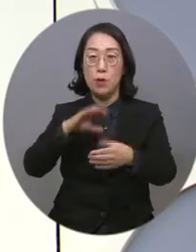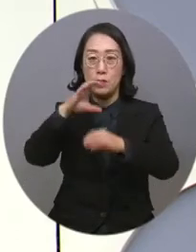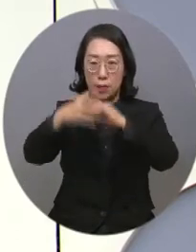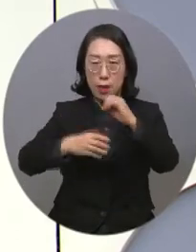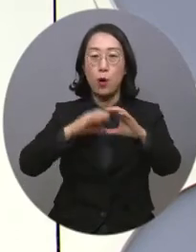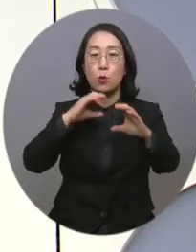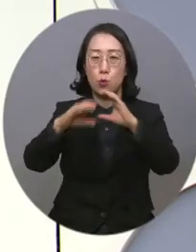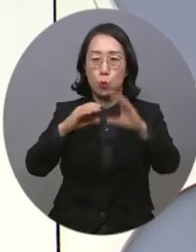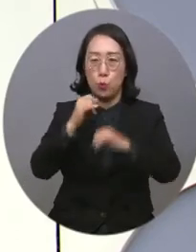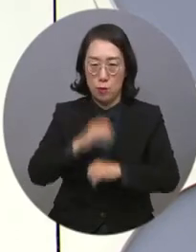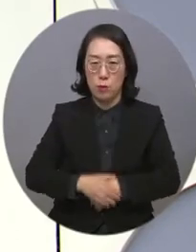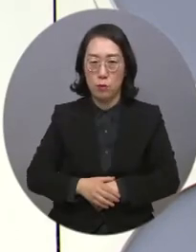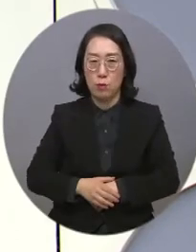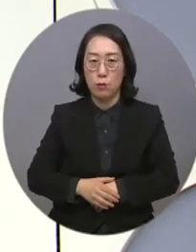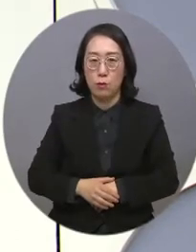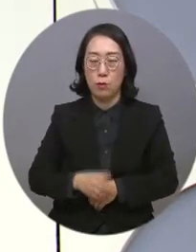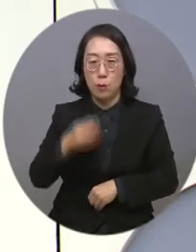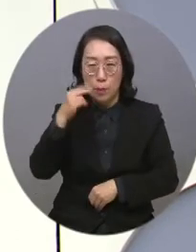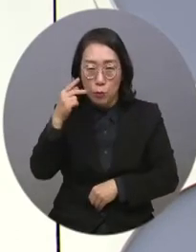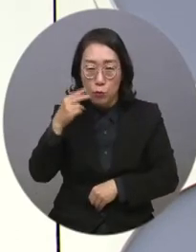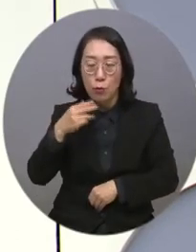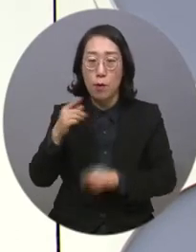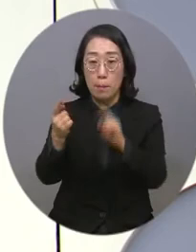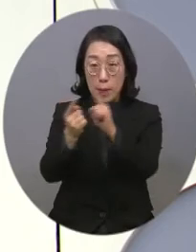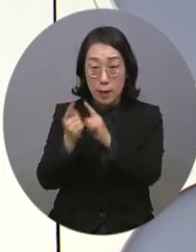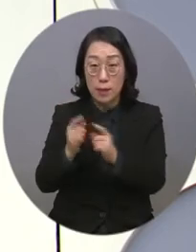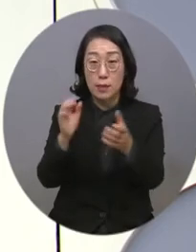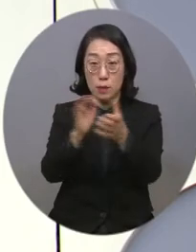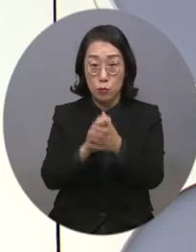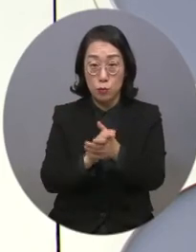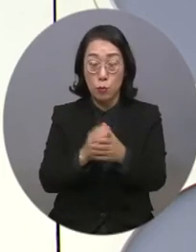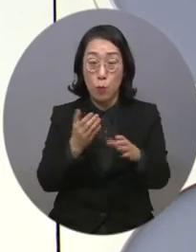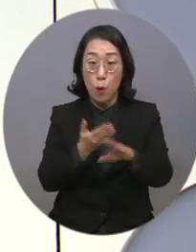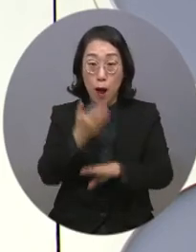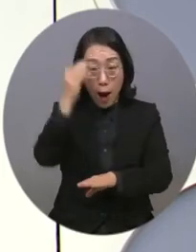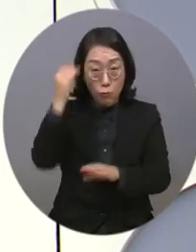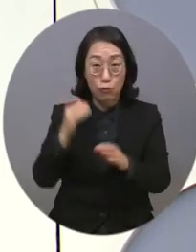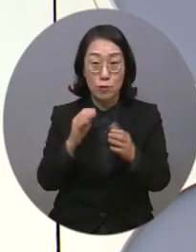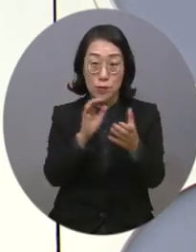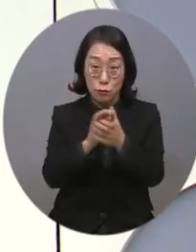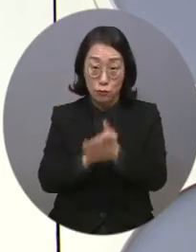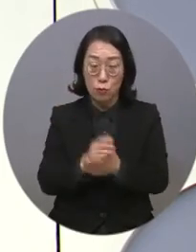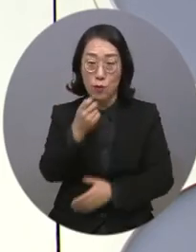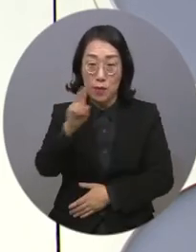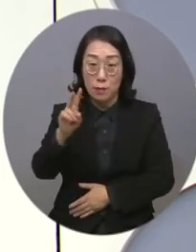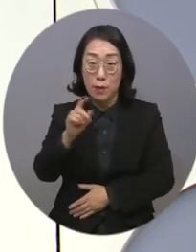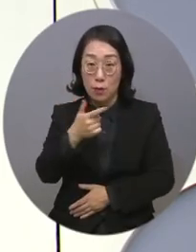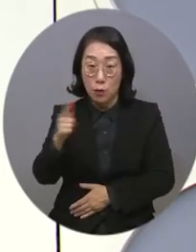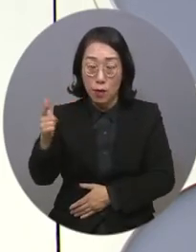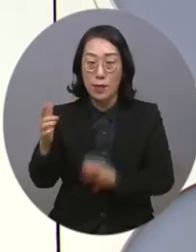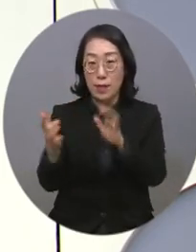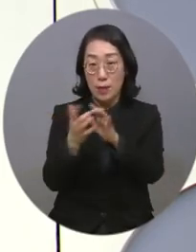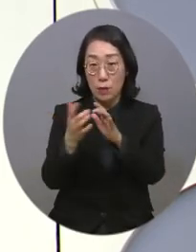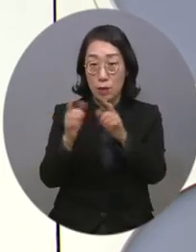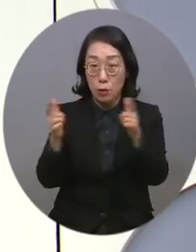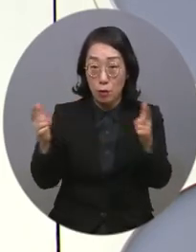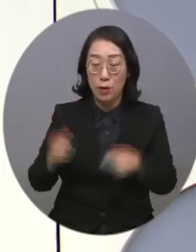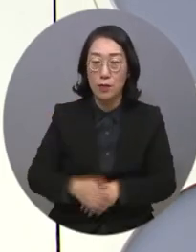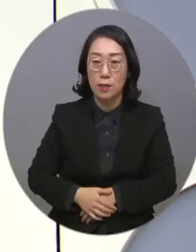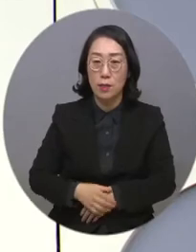있습니다. 미국에서 사게 된 친구들과 또 한국에 있는 친구들 또는 이제 뭐 여러 가지 텔레비 프로그램, 인터넷 프로그램,